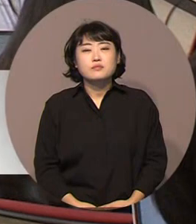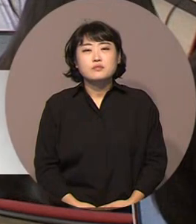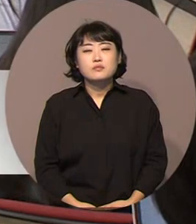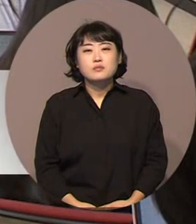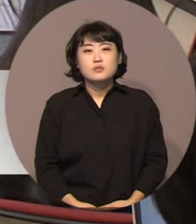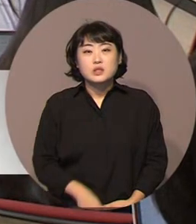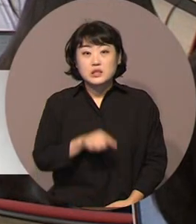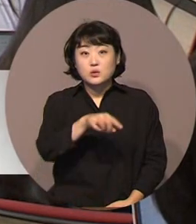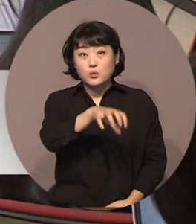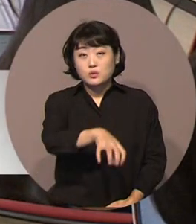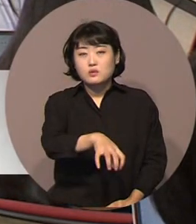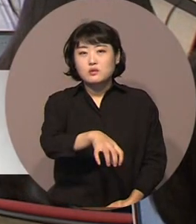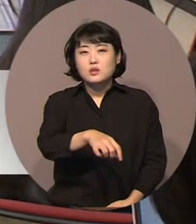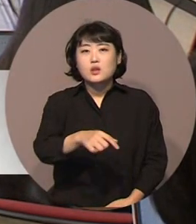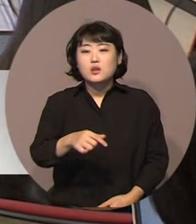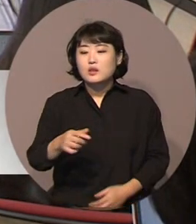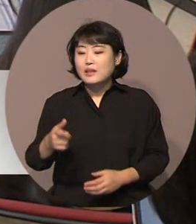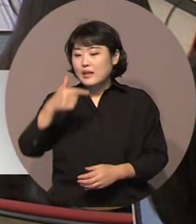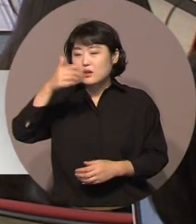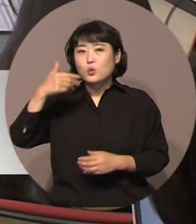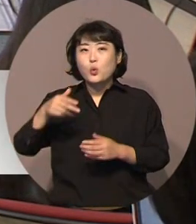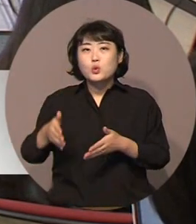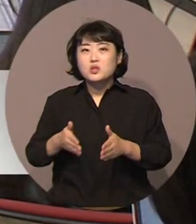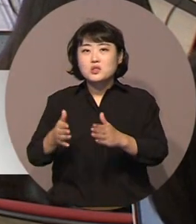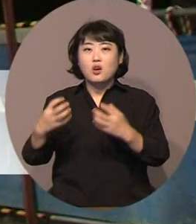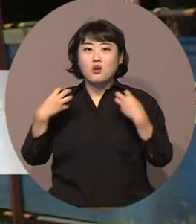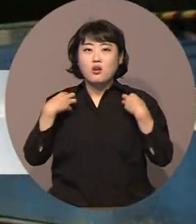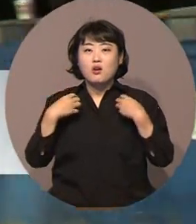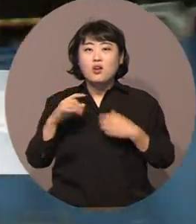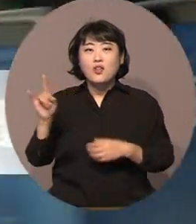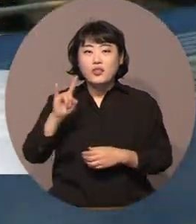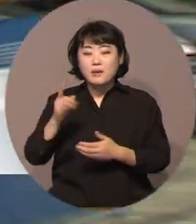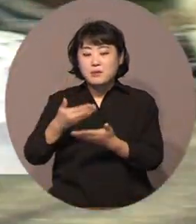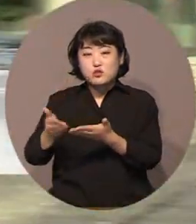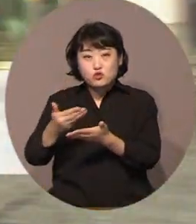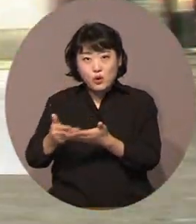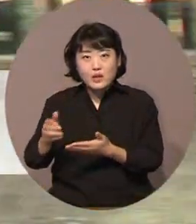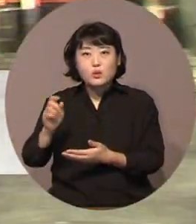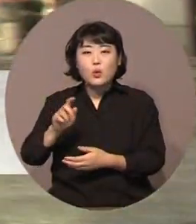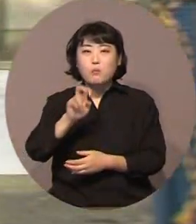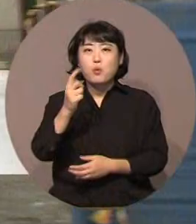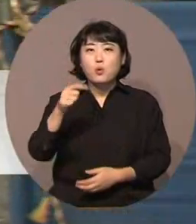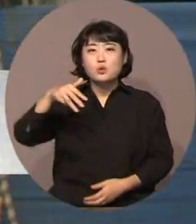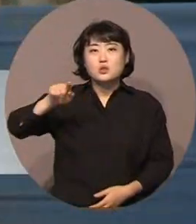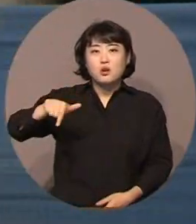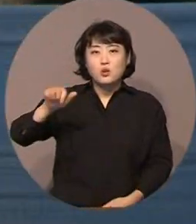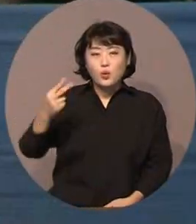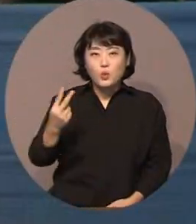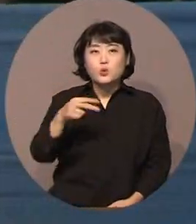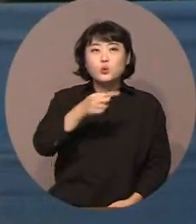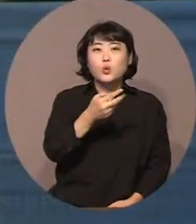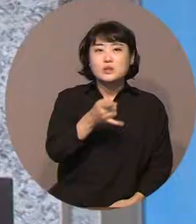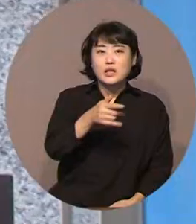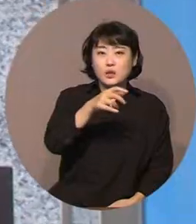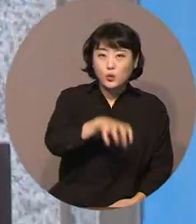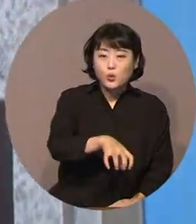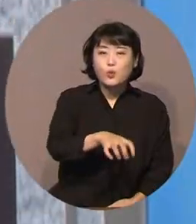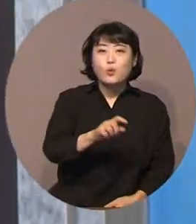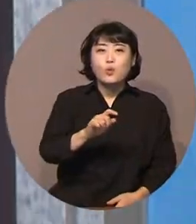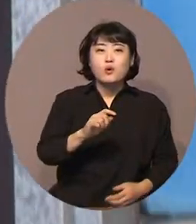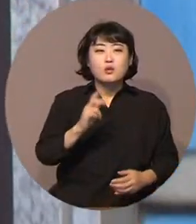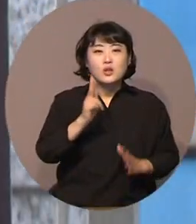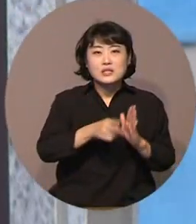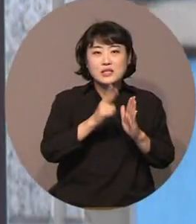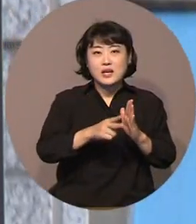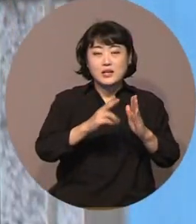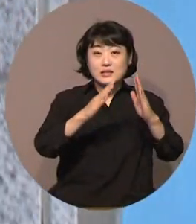옛 대전 부천사를 중심으로 도청사에 건립될 국립현대미술관 그리고 목적규와 소재동 관사촌 등 원도심 일대가